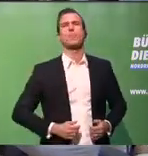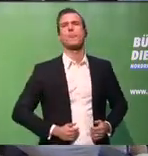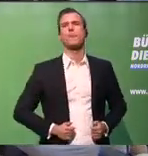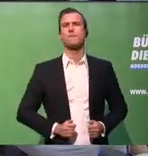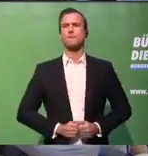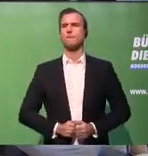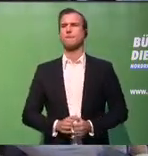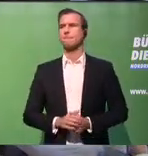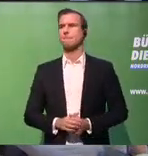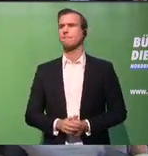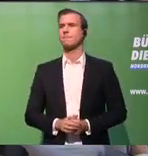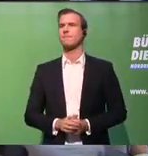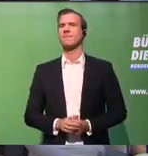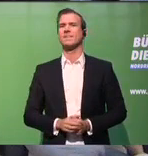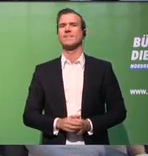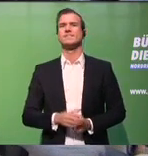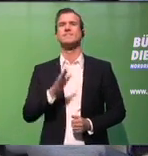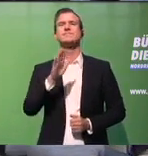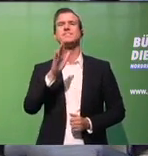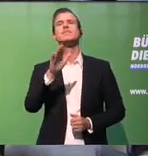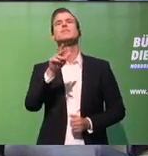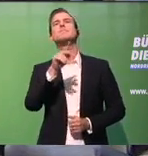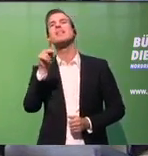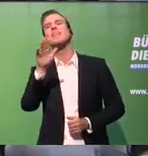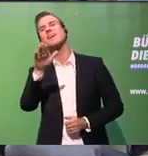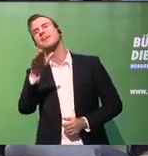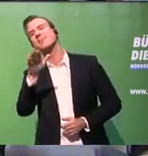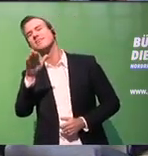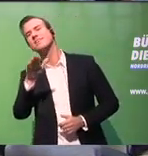Du kannst meinen Dank, Patrick.